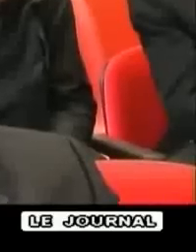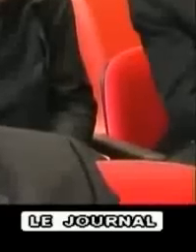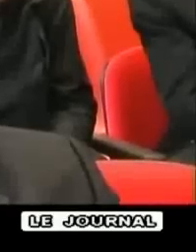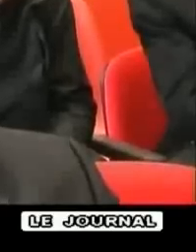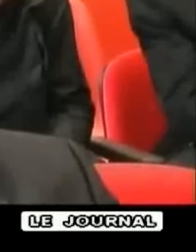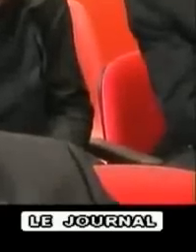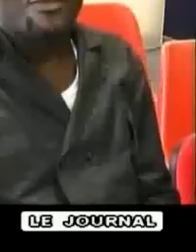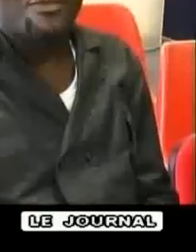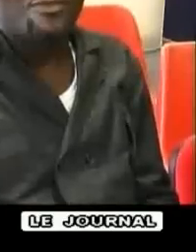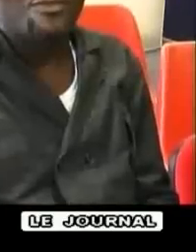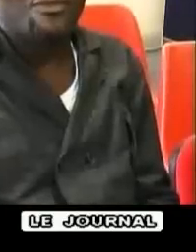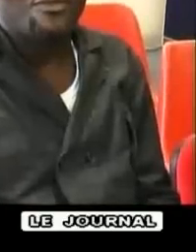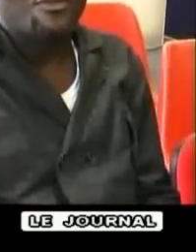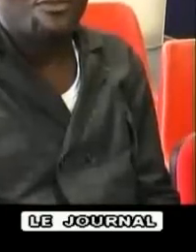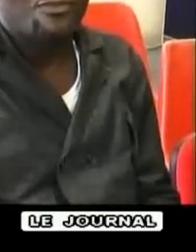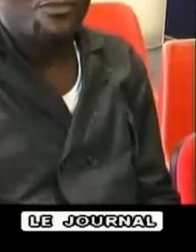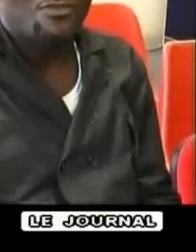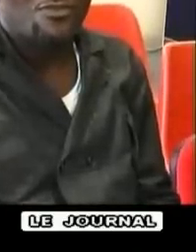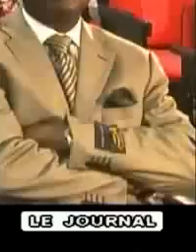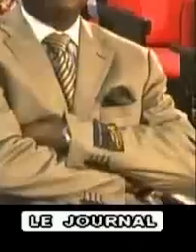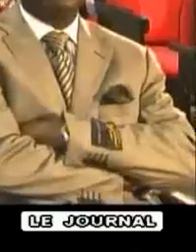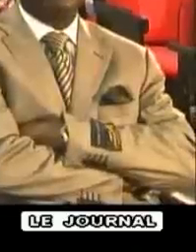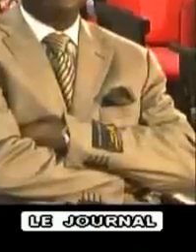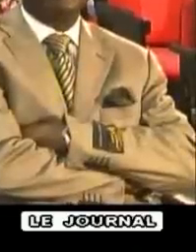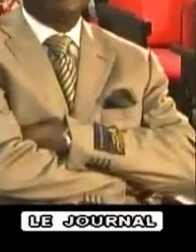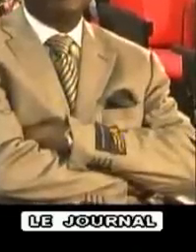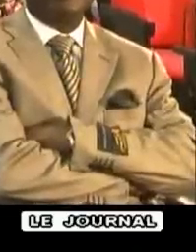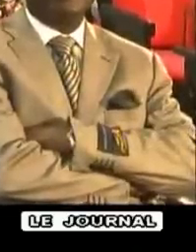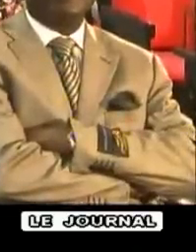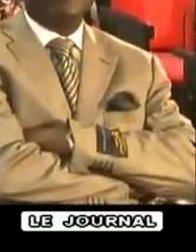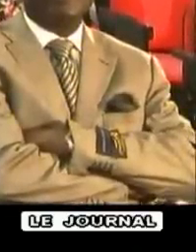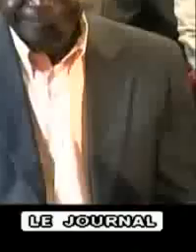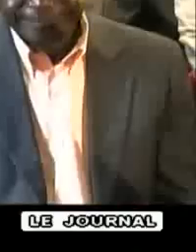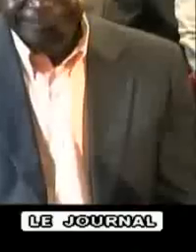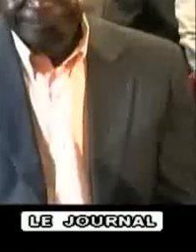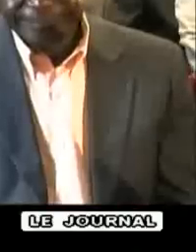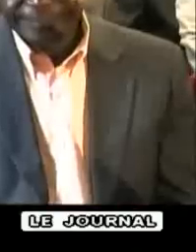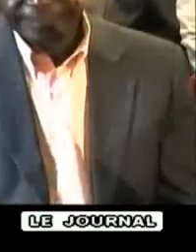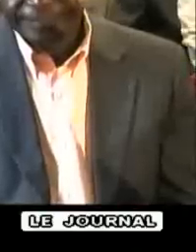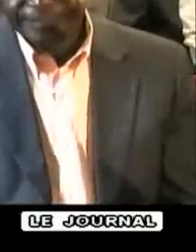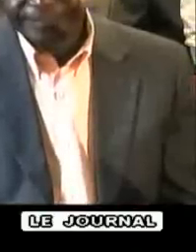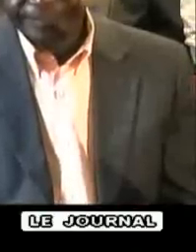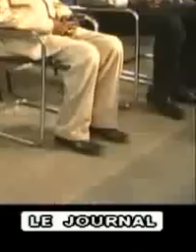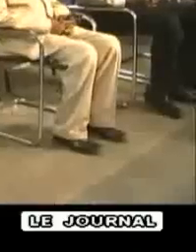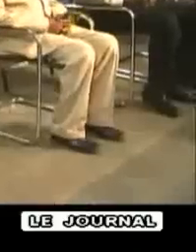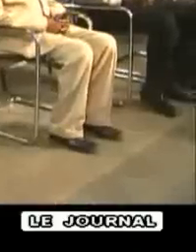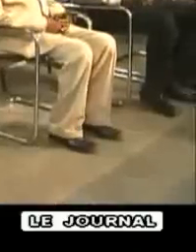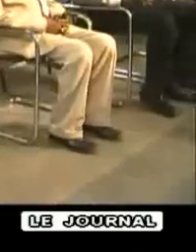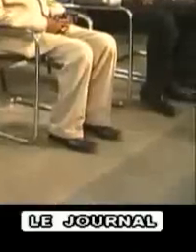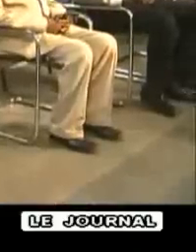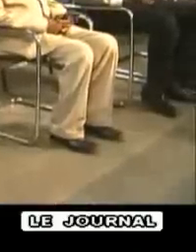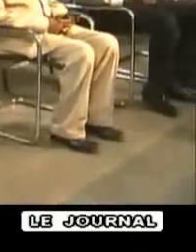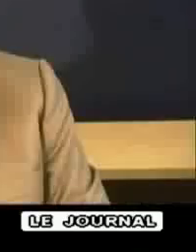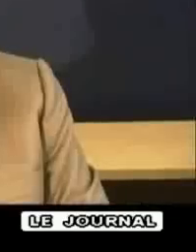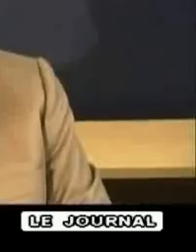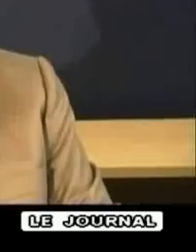l'occasion du lancement officiel du nouveau programme de la RTNC de développement, les participants à ces séminaires de renforcement des capacités, 35